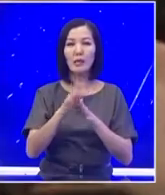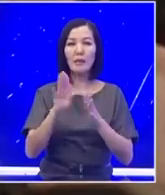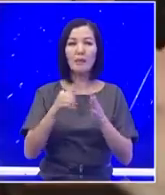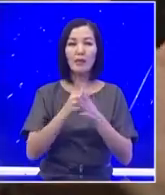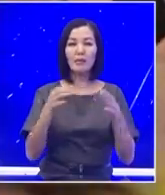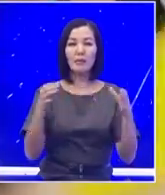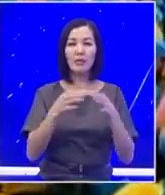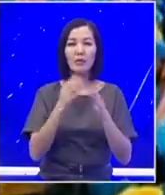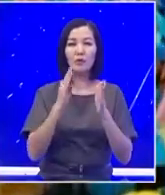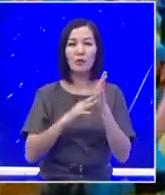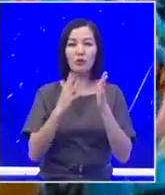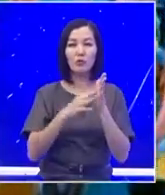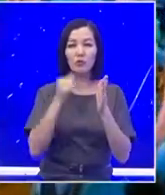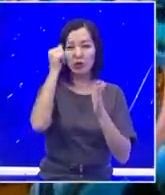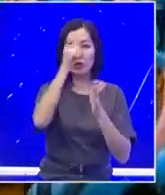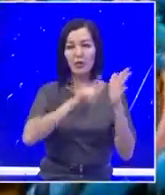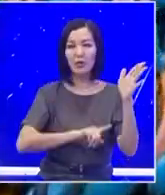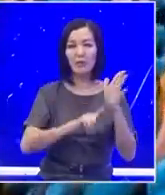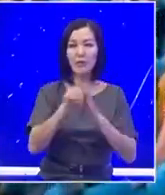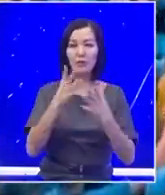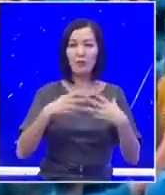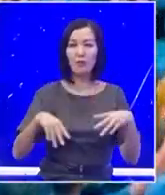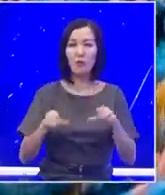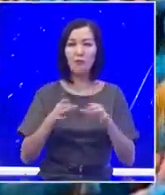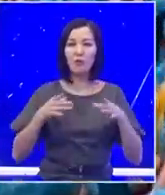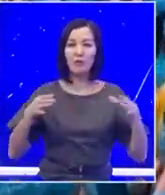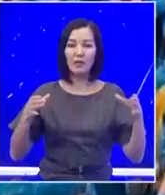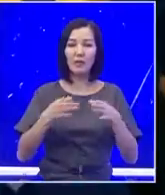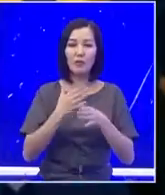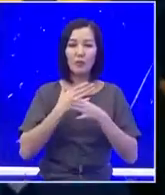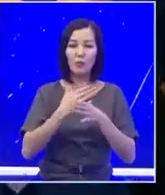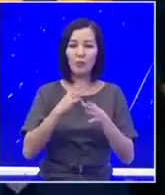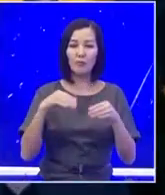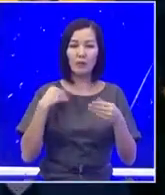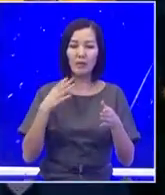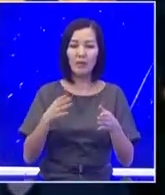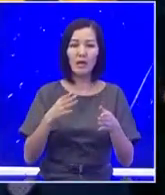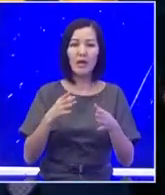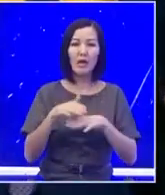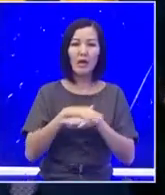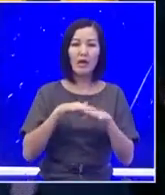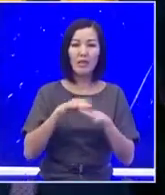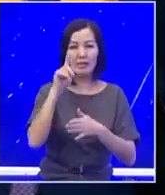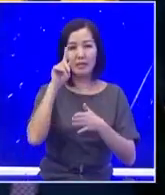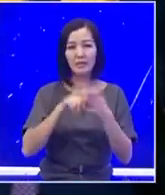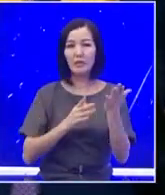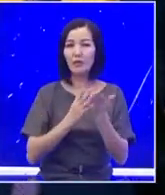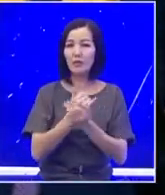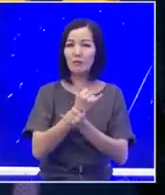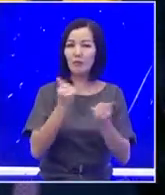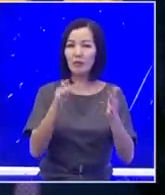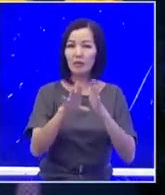құрылған 99 жылдан бастап қоғамды бір арнаға тоғыстыру жолында келеді. Әу бастан халықтың мүддесіне қызмет етуді